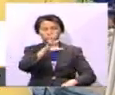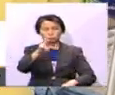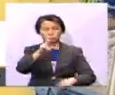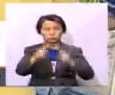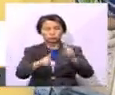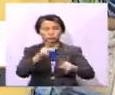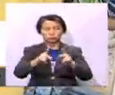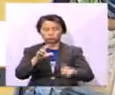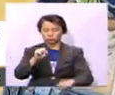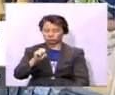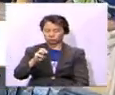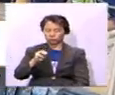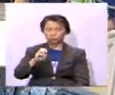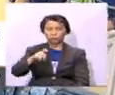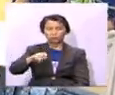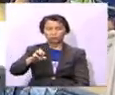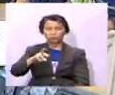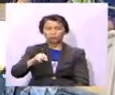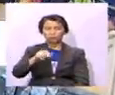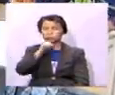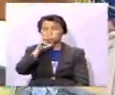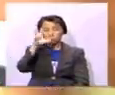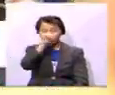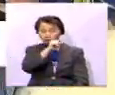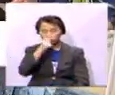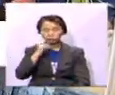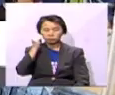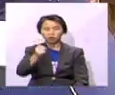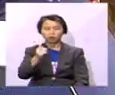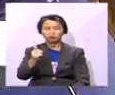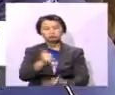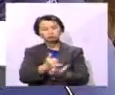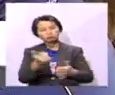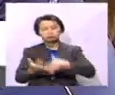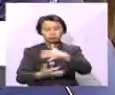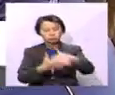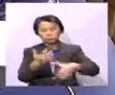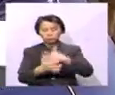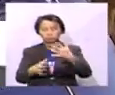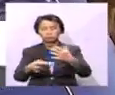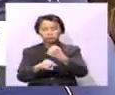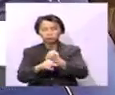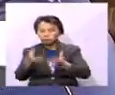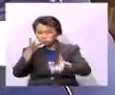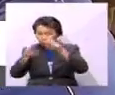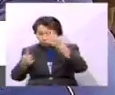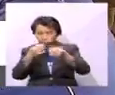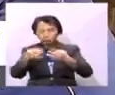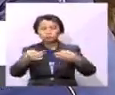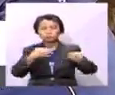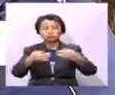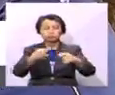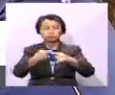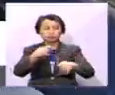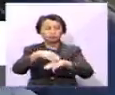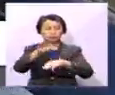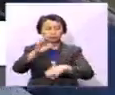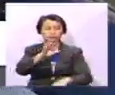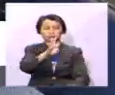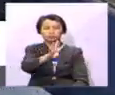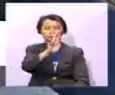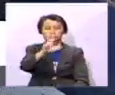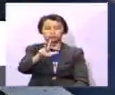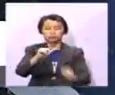penduduk Semporna yang tidak melepaskan peluang untuk bersantai dan bersosial sambil mendapatkan maklumat dan penerangan daripada lebih